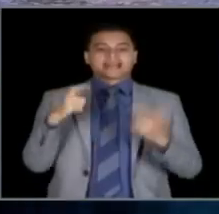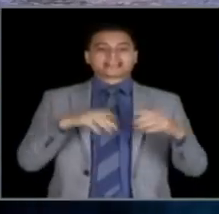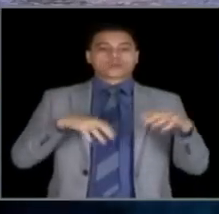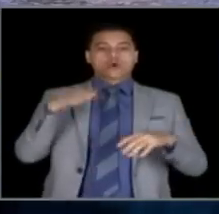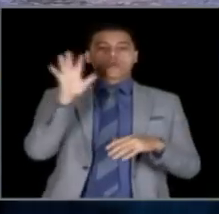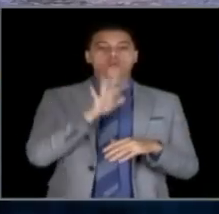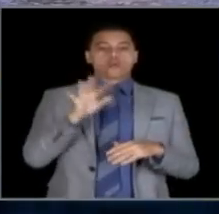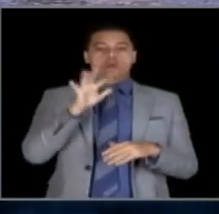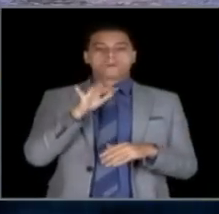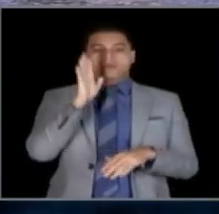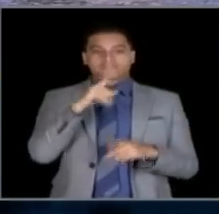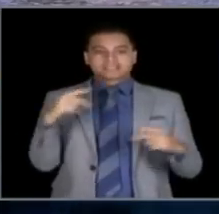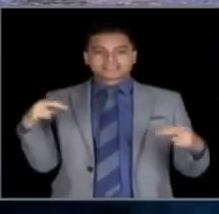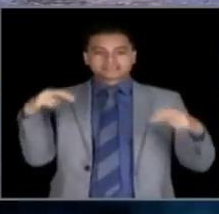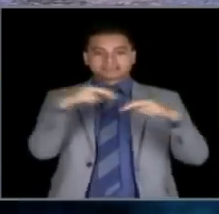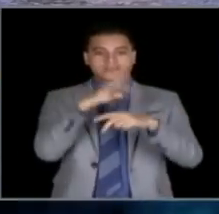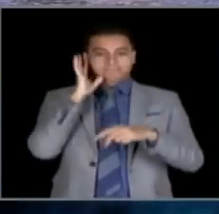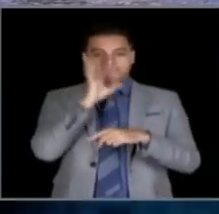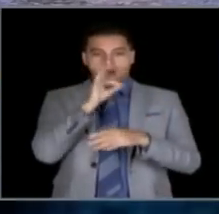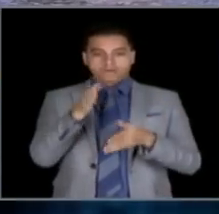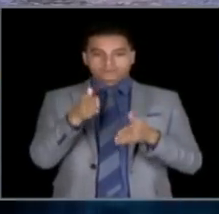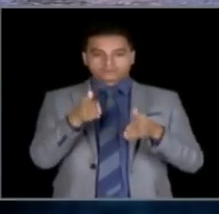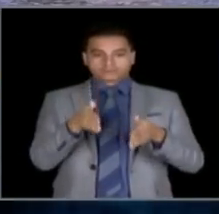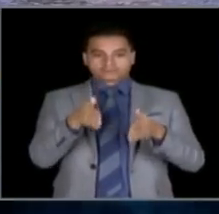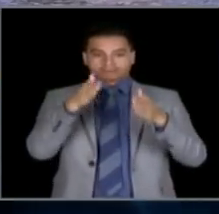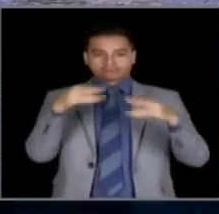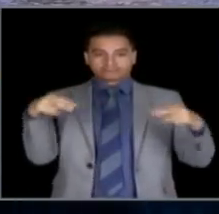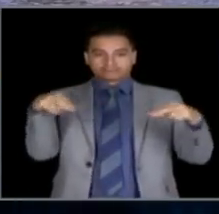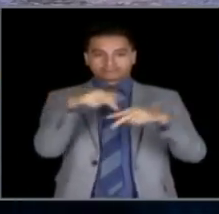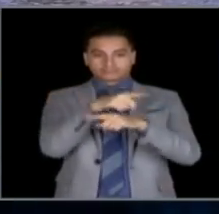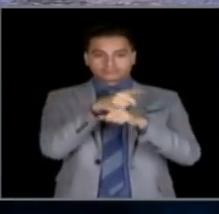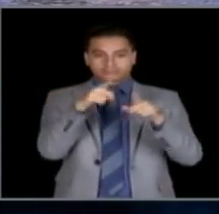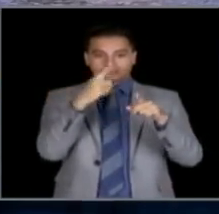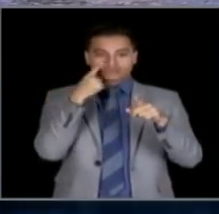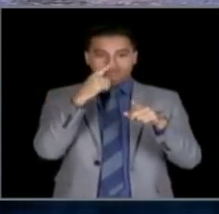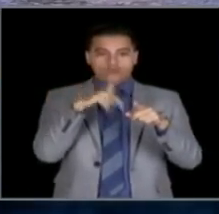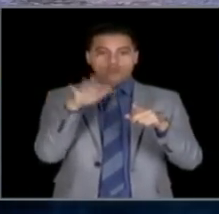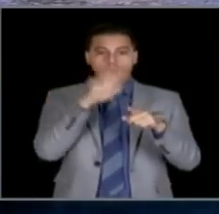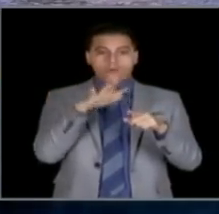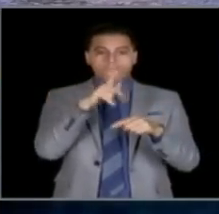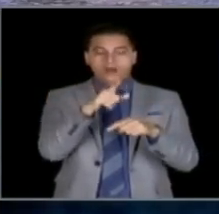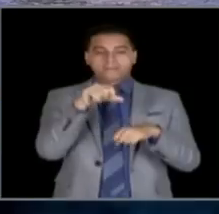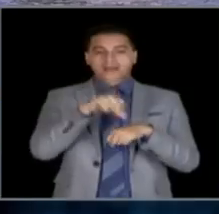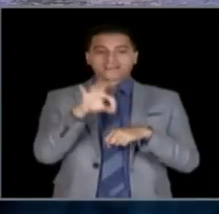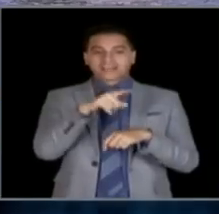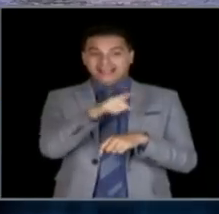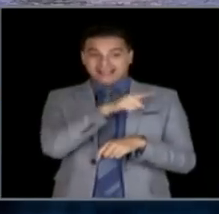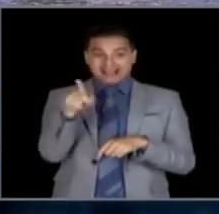في أي من دول وسط أوروبا يقع جسر كارل